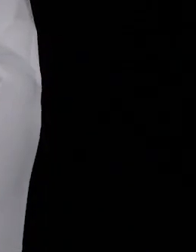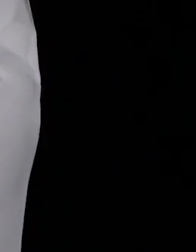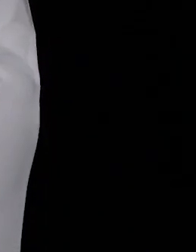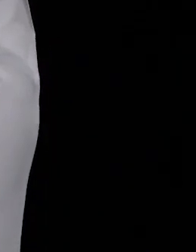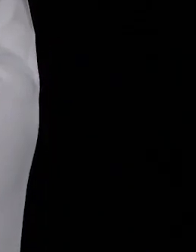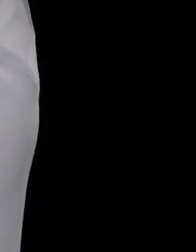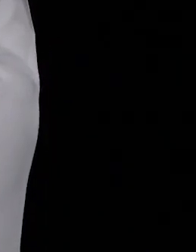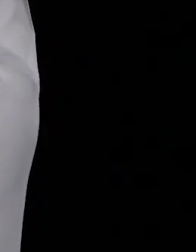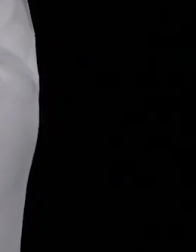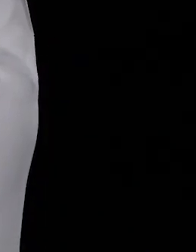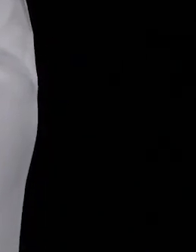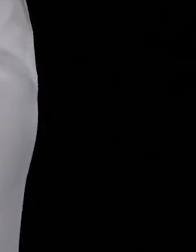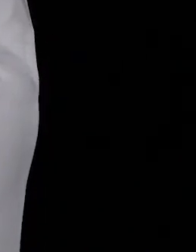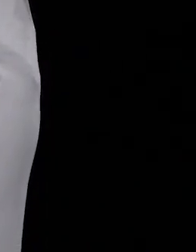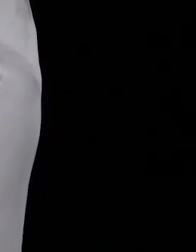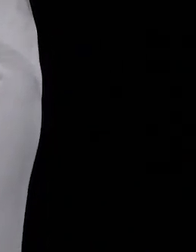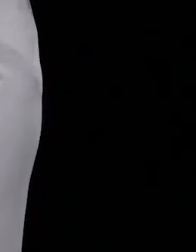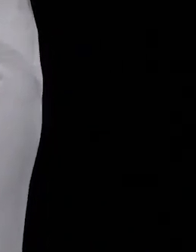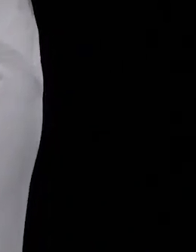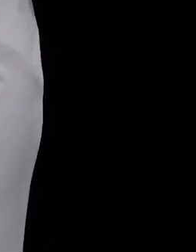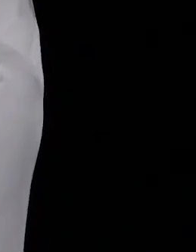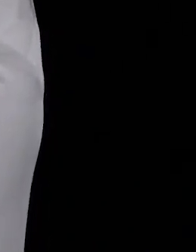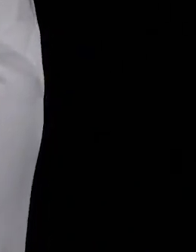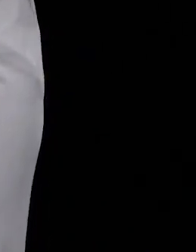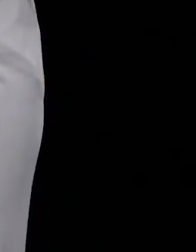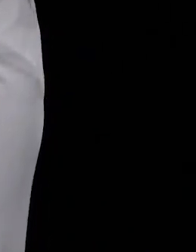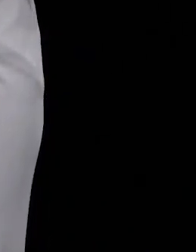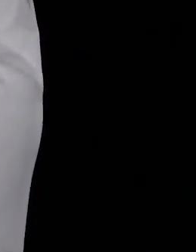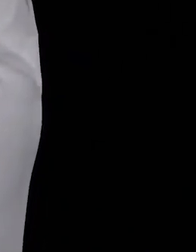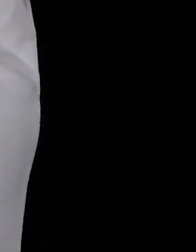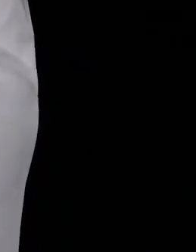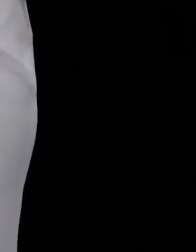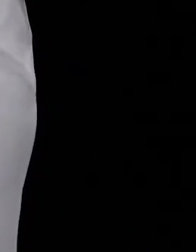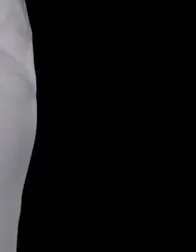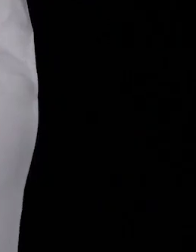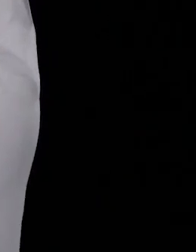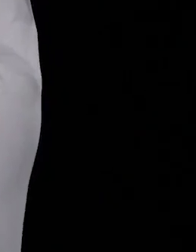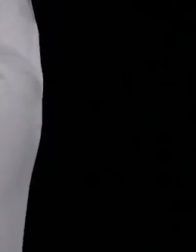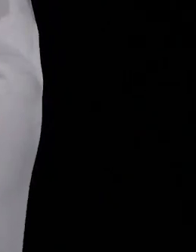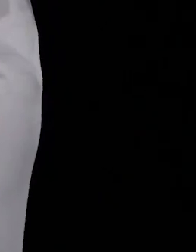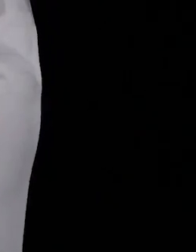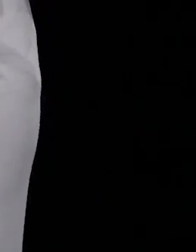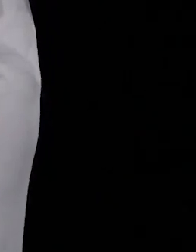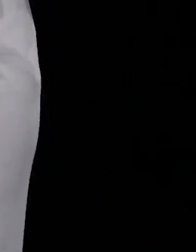언제 어디서나 내 손안의 뉴스. 광주 MBC 뉴스 유튜브 구독으로 함께하세요.